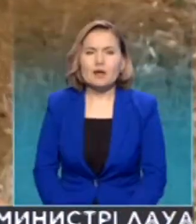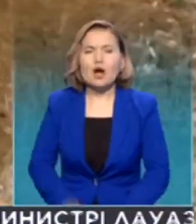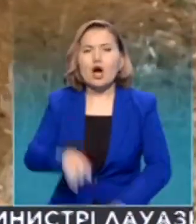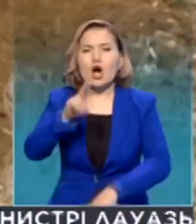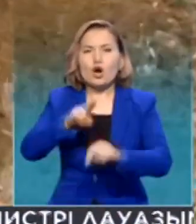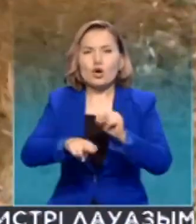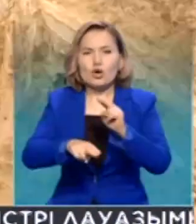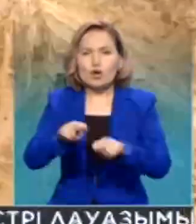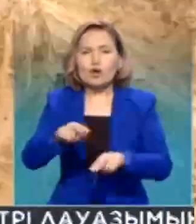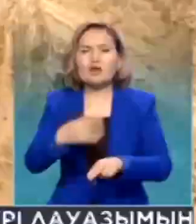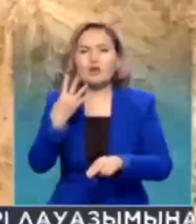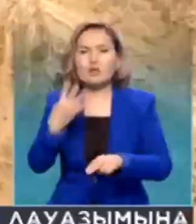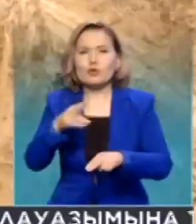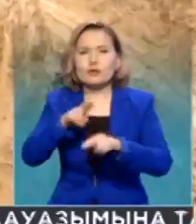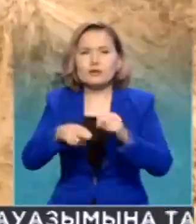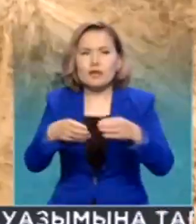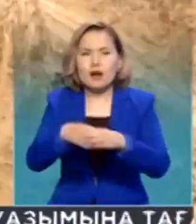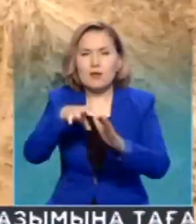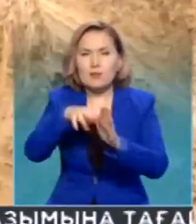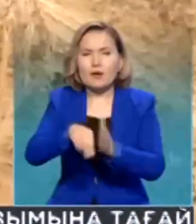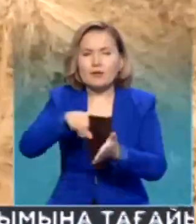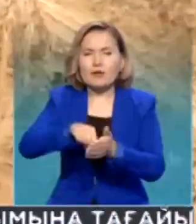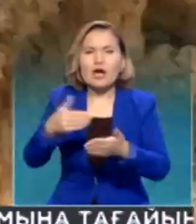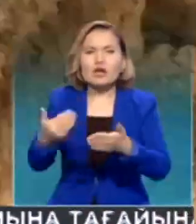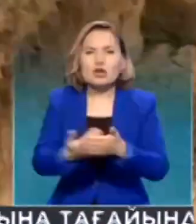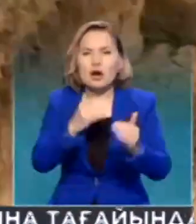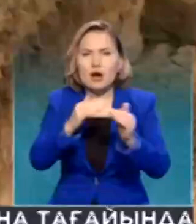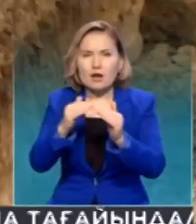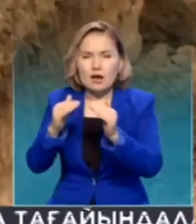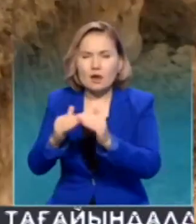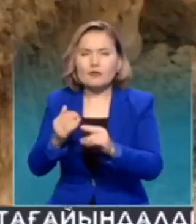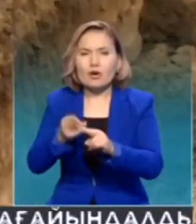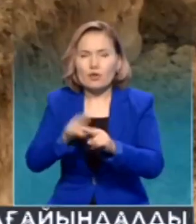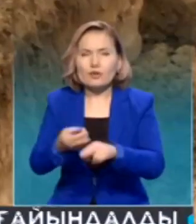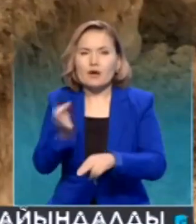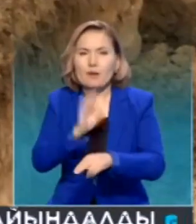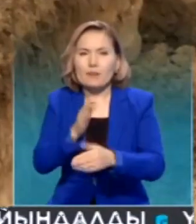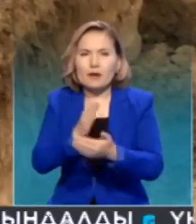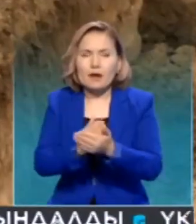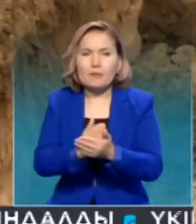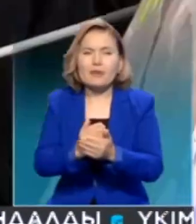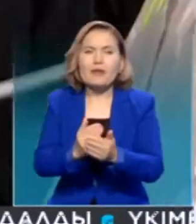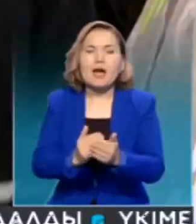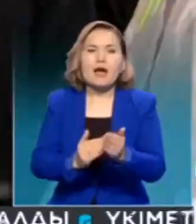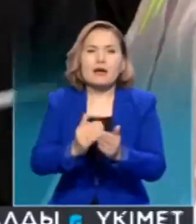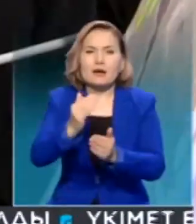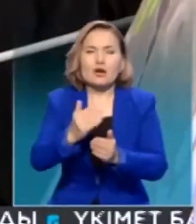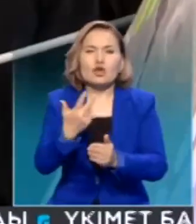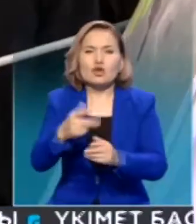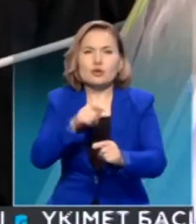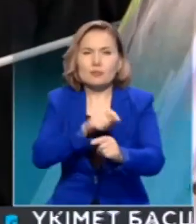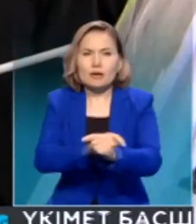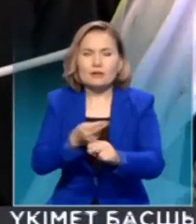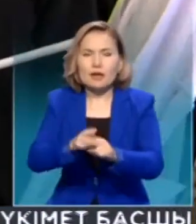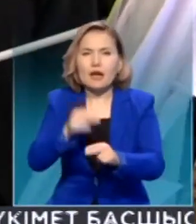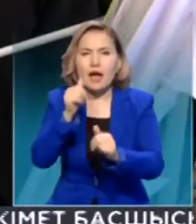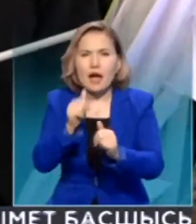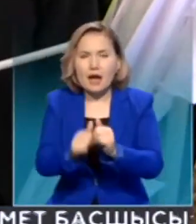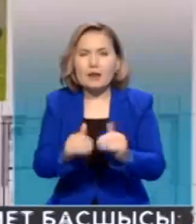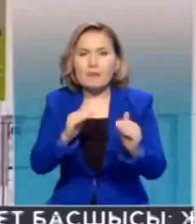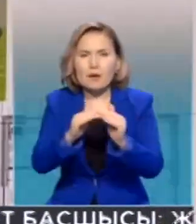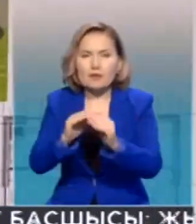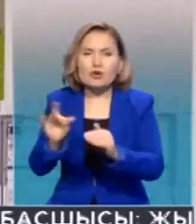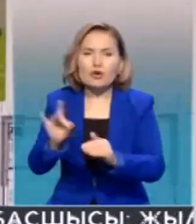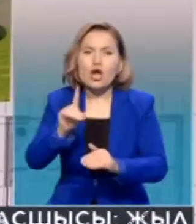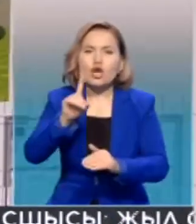Құрылысқа 4 мердігер компания жұмылдырылған, жаңа үйлердің өз артықшылығы бар. Іргетасының биіктігі 3 метрге дейін жетеді, әр баспананың